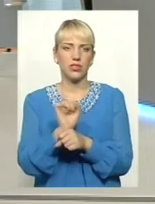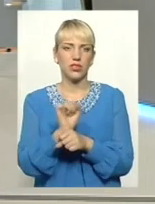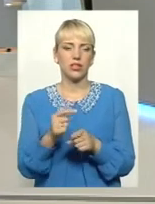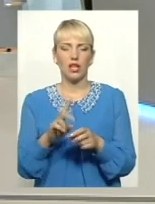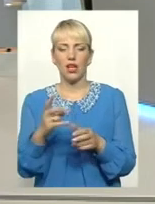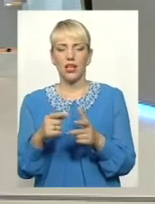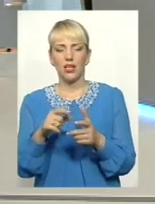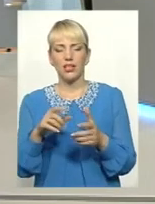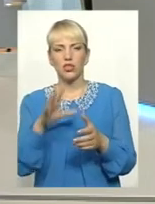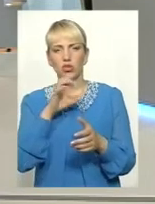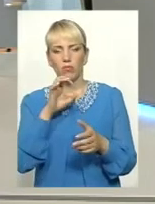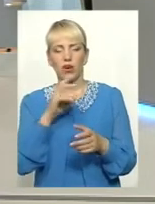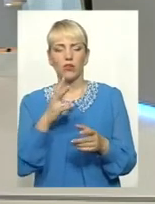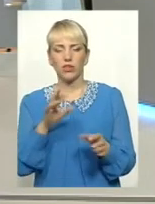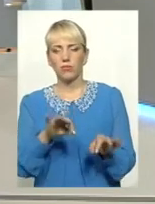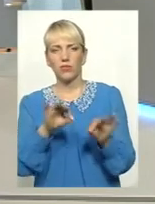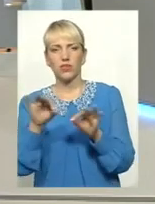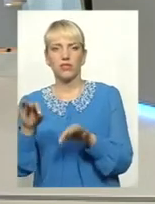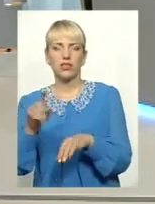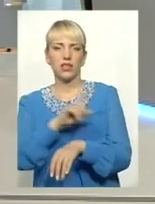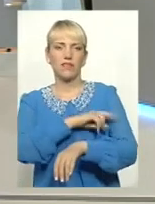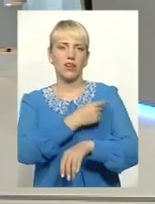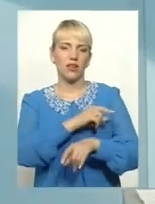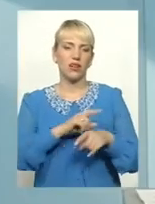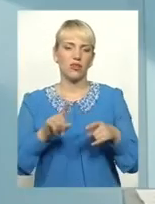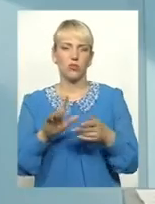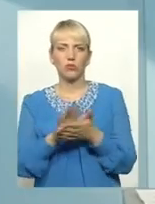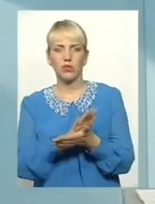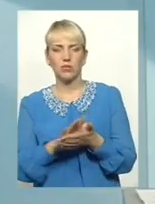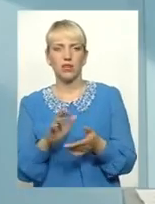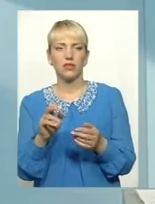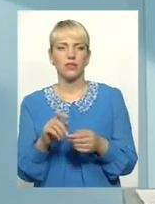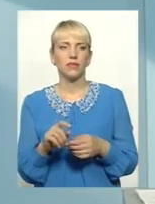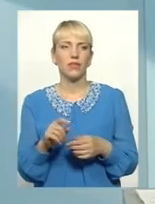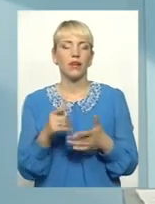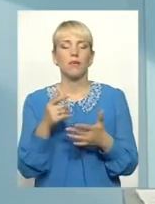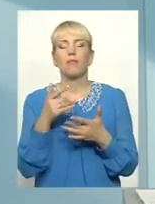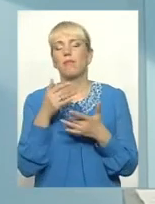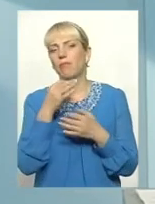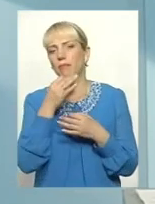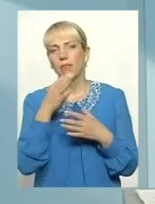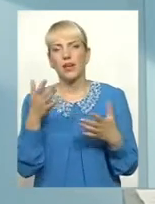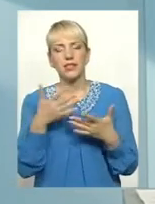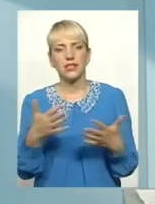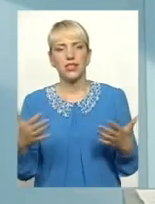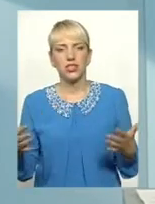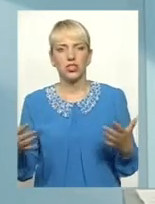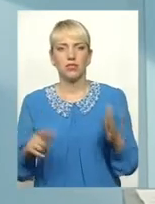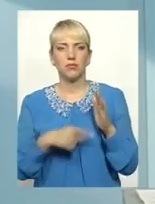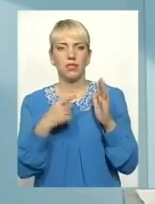прибрати, відвезти в лікарню. Те, все. Безліч питань. Ти 20